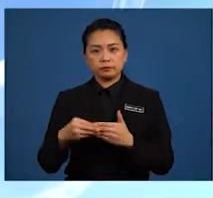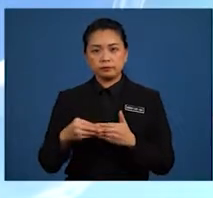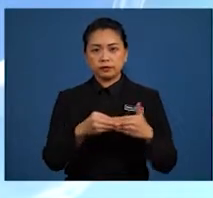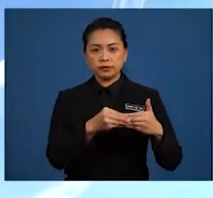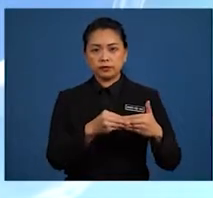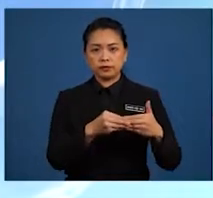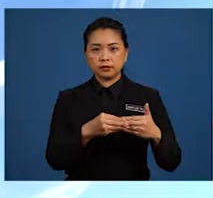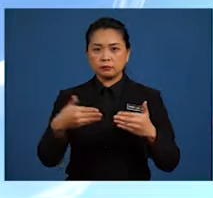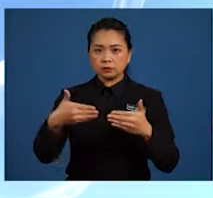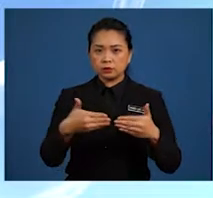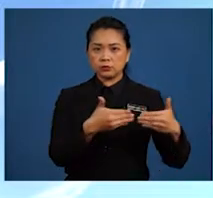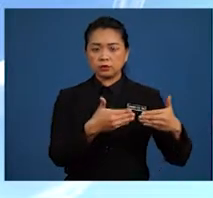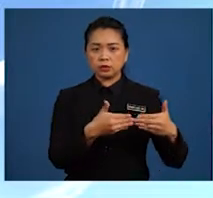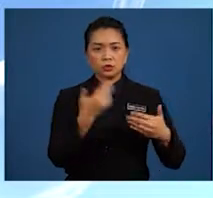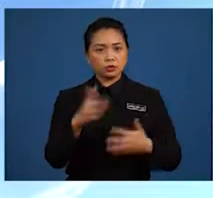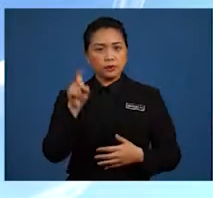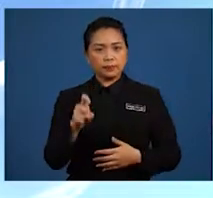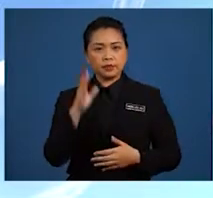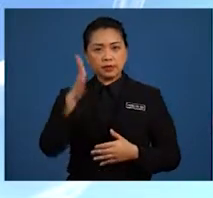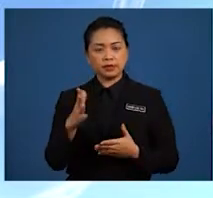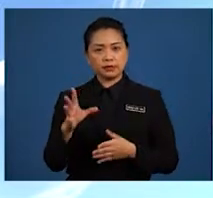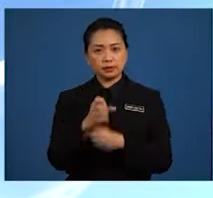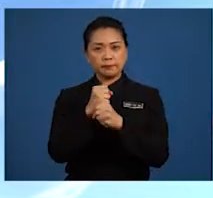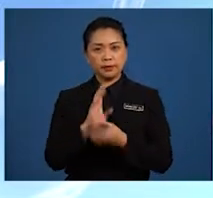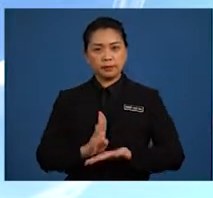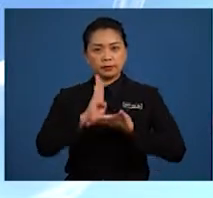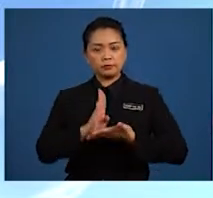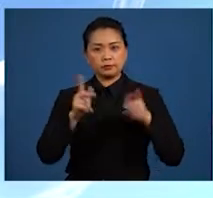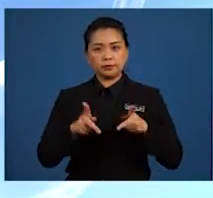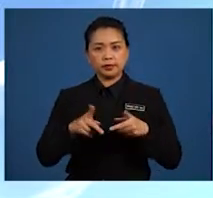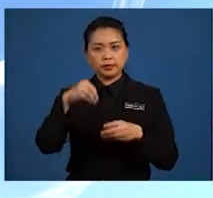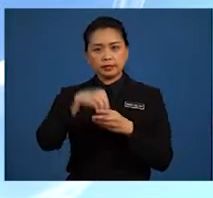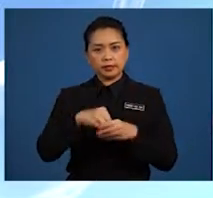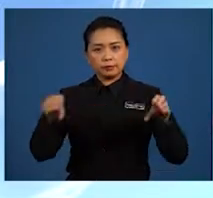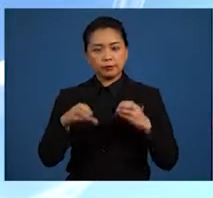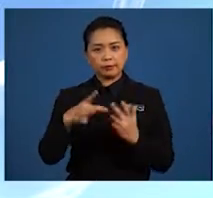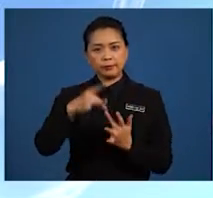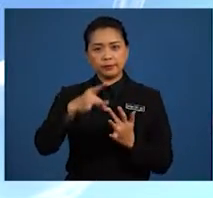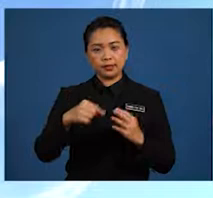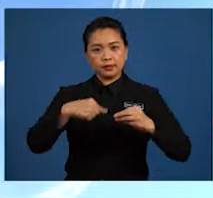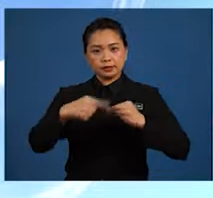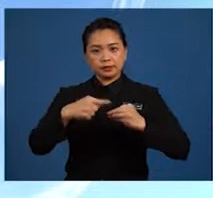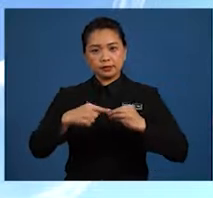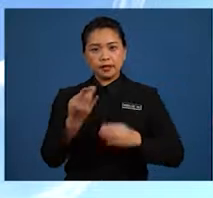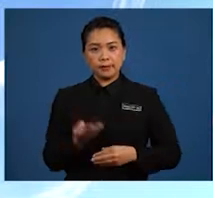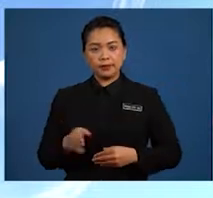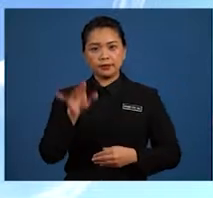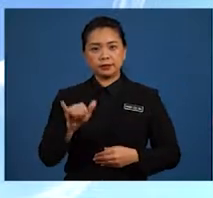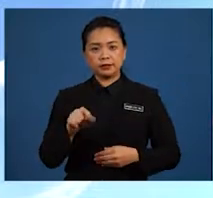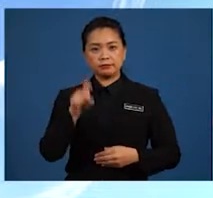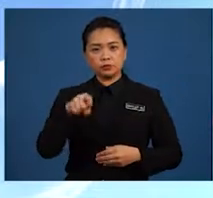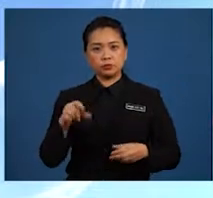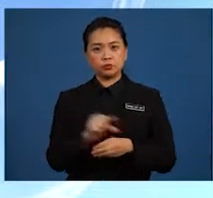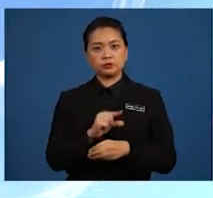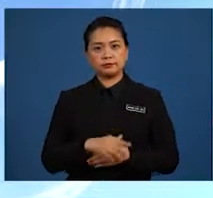bimbingan secara berpusat sudah pasti akan dapat membantu pelajar dalam membuat pemilihan tentang bahan yang